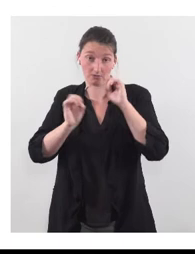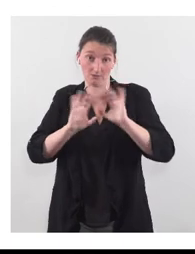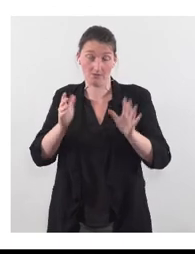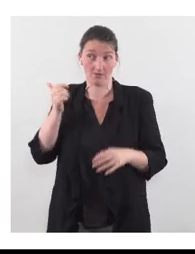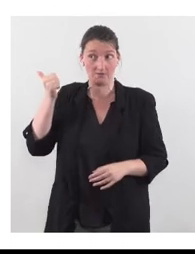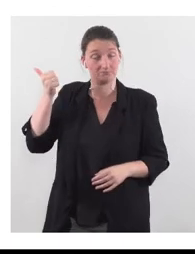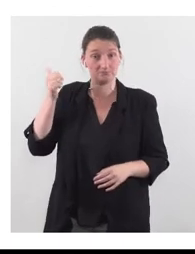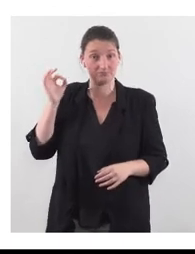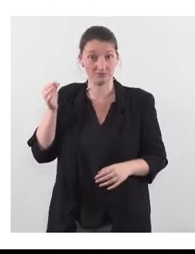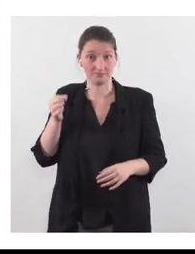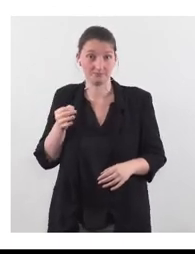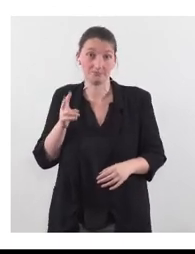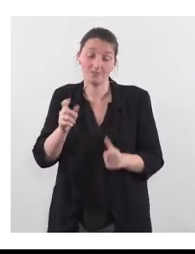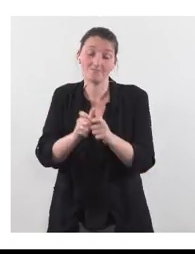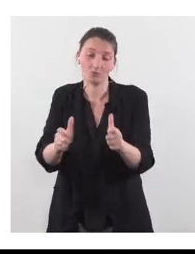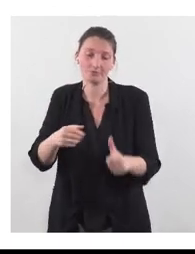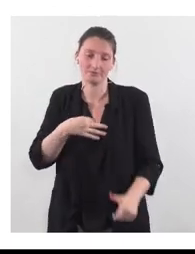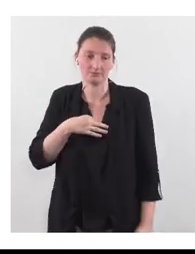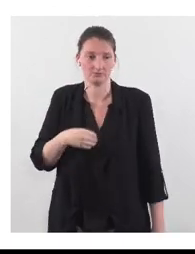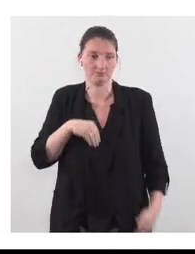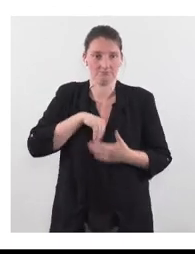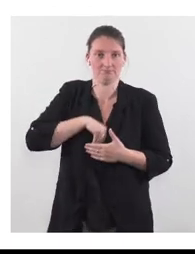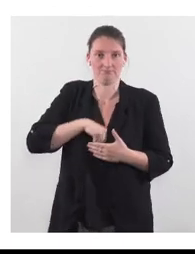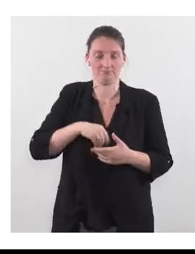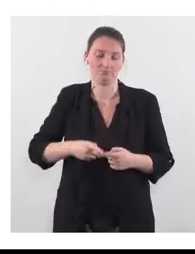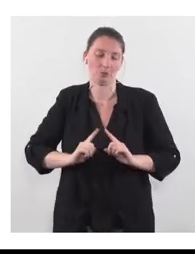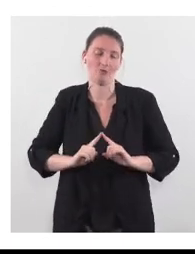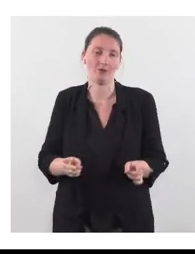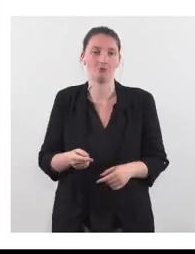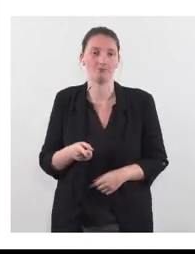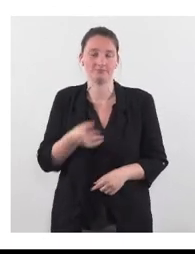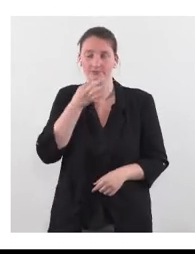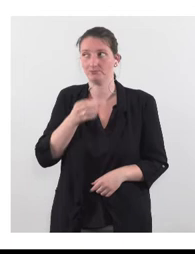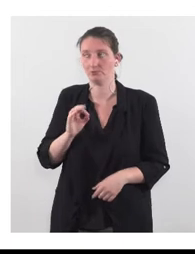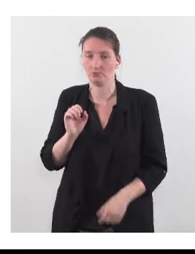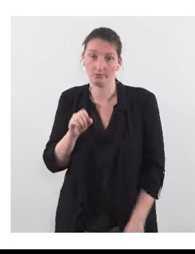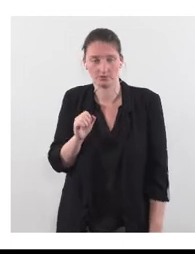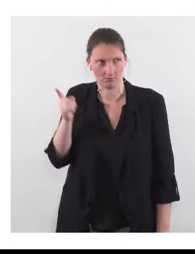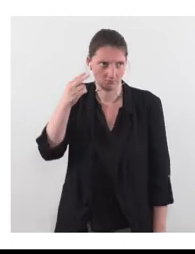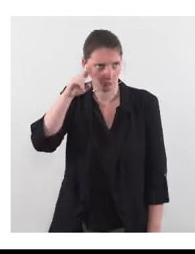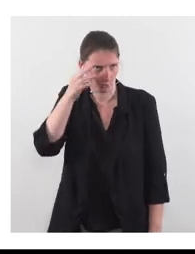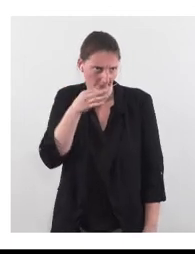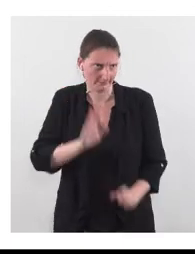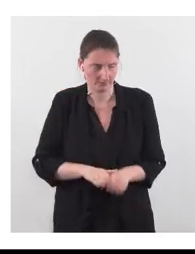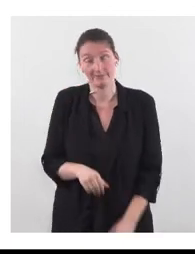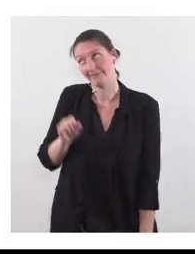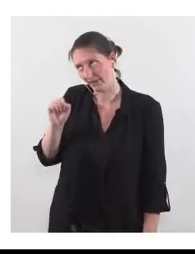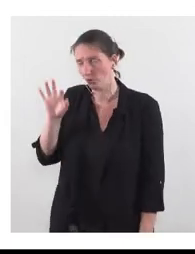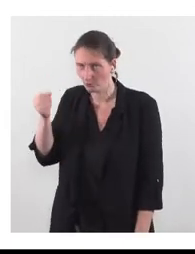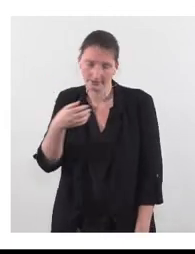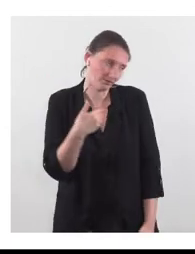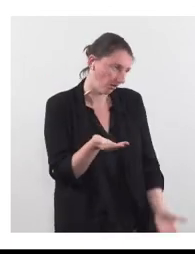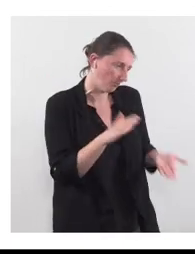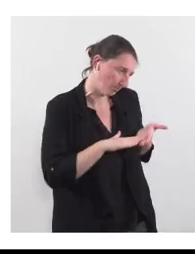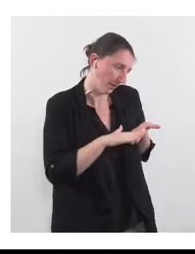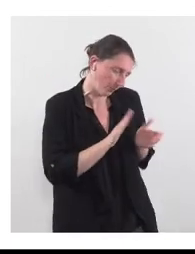Mais ce n'était pas vraiment quelque chose qui venait du cœur. C'était plus de se conformer à ce qui leur était